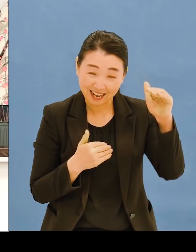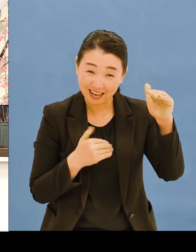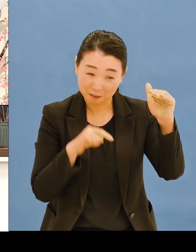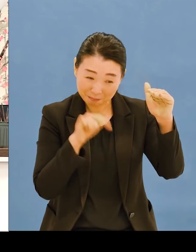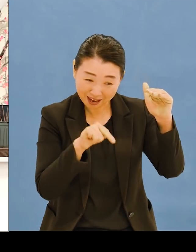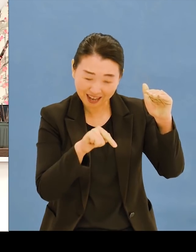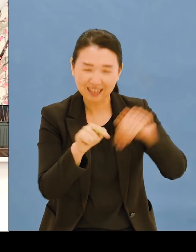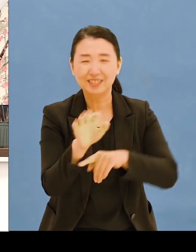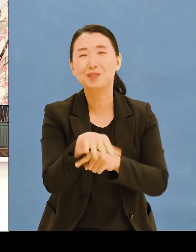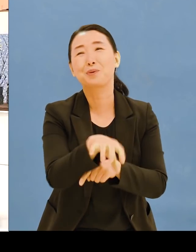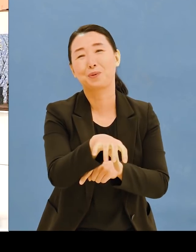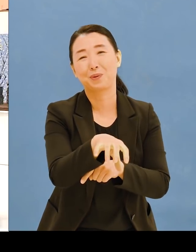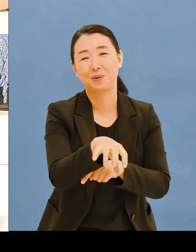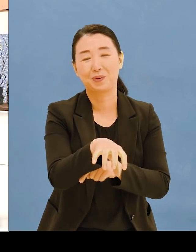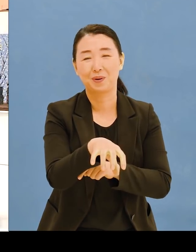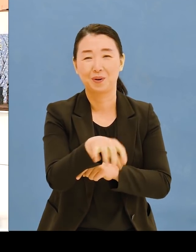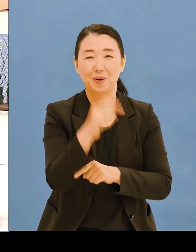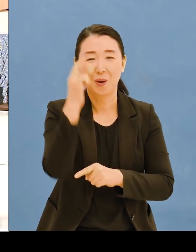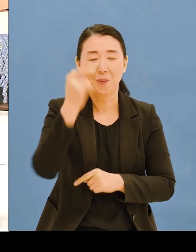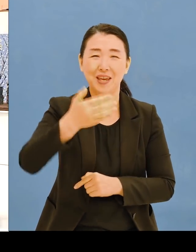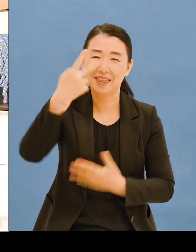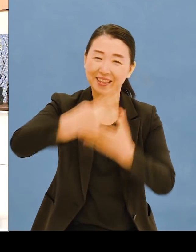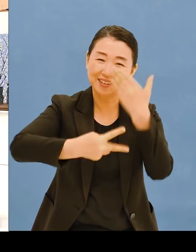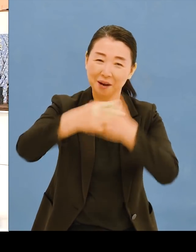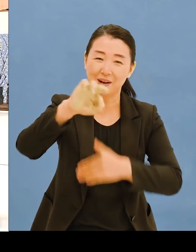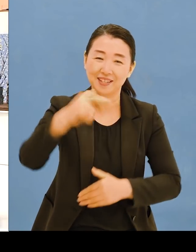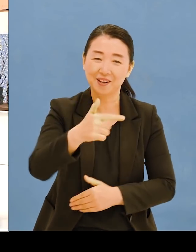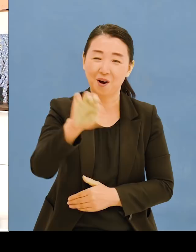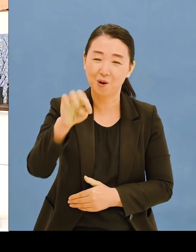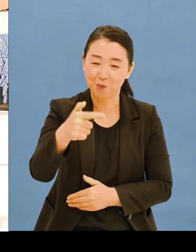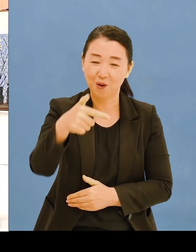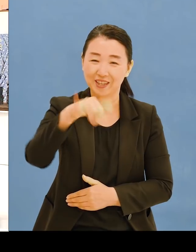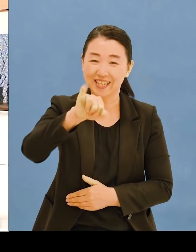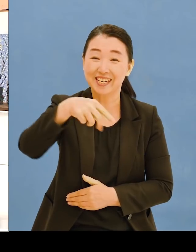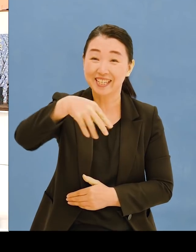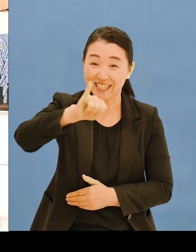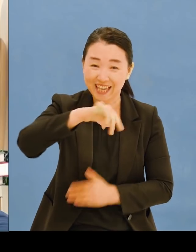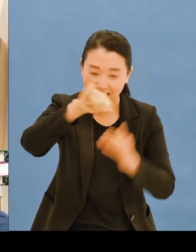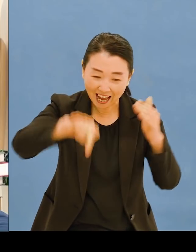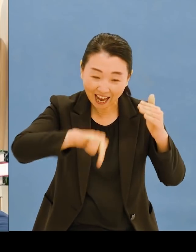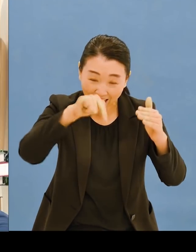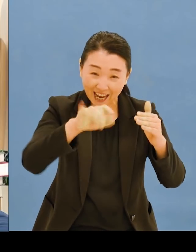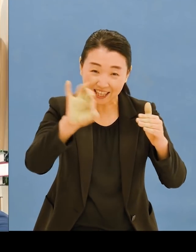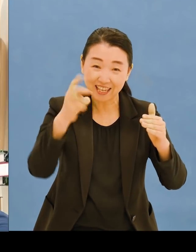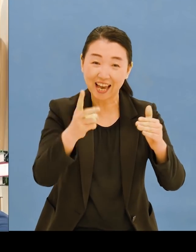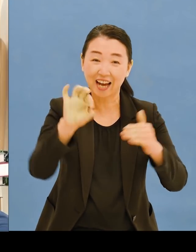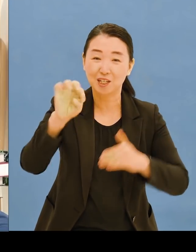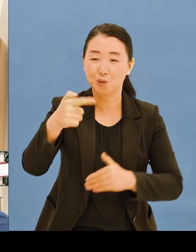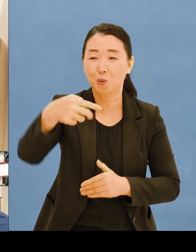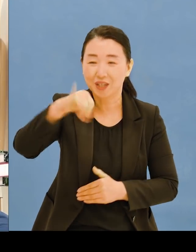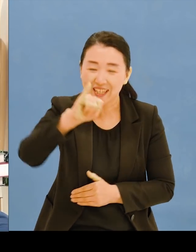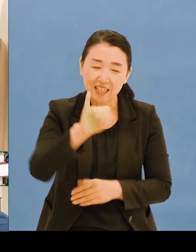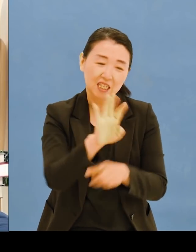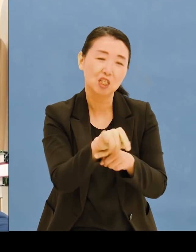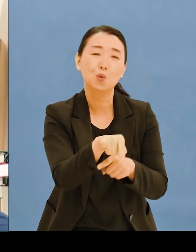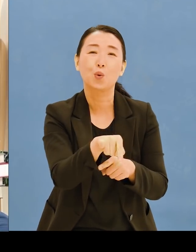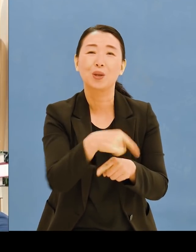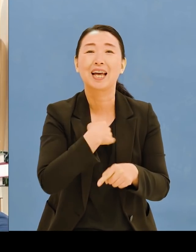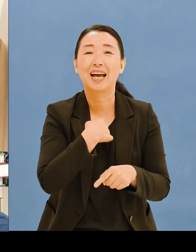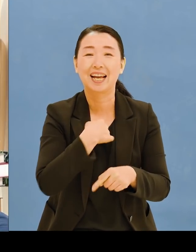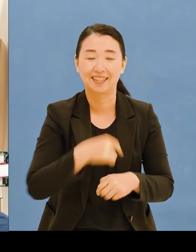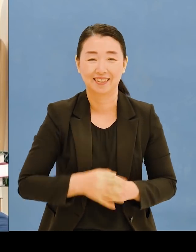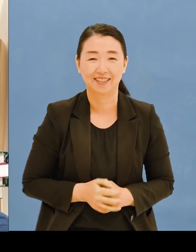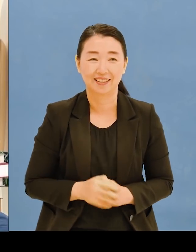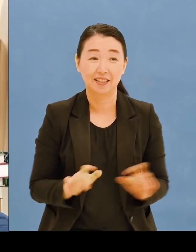시골이에요. 네. 어디입니까? 그 전원일기에 나오는 양촌리 혹시 아세요? 네네. 거의 그런 시골인데요. 네네.